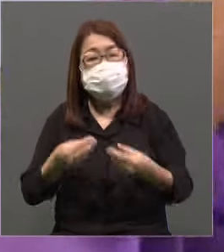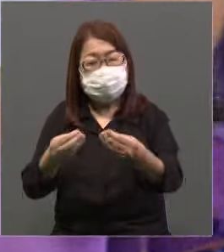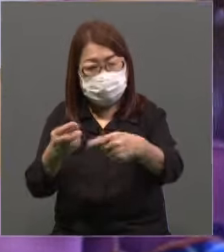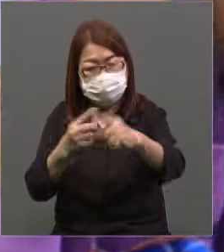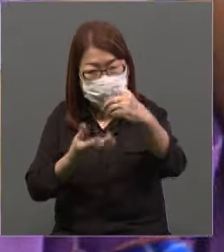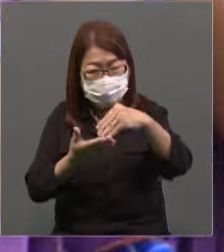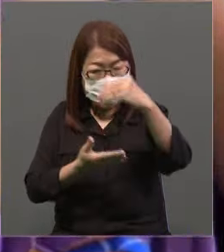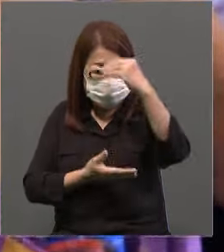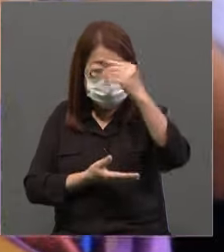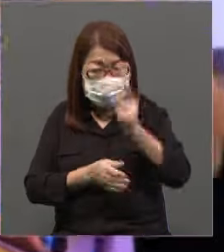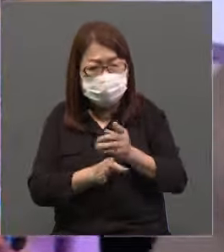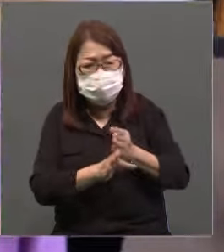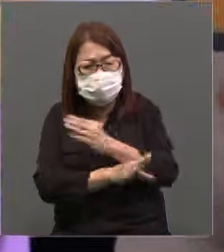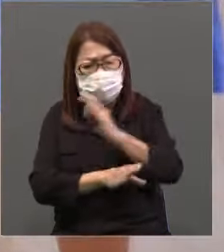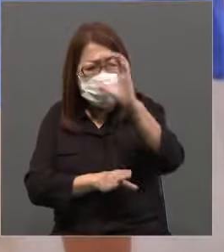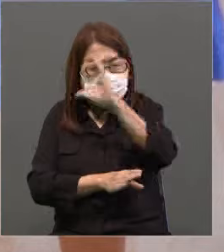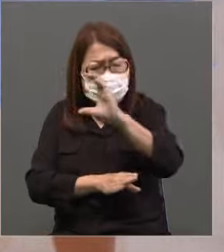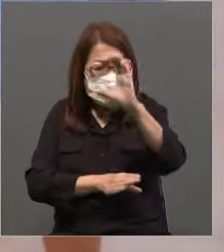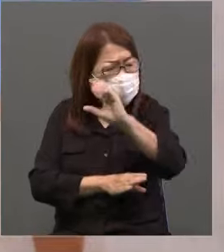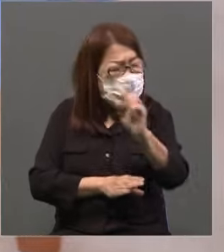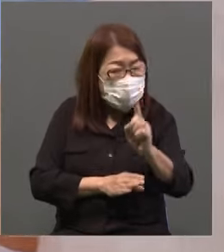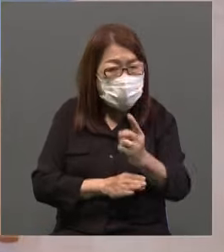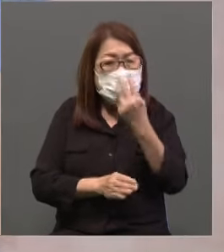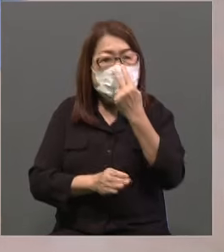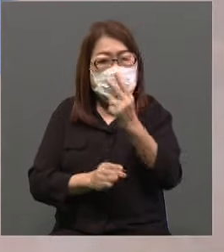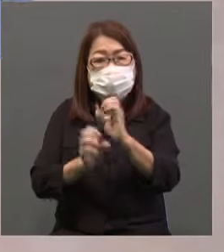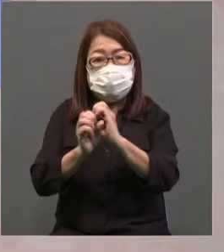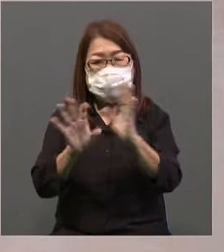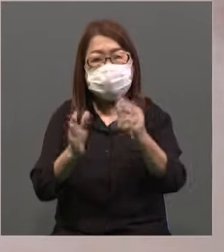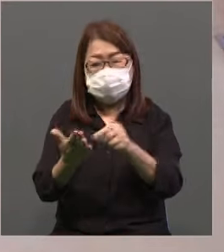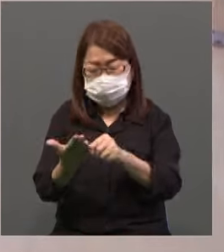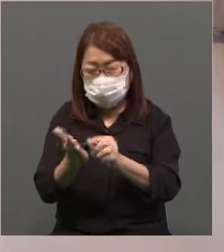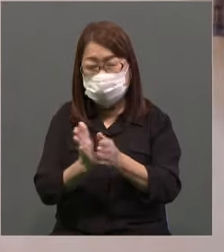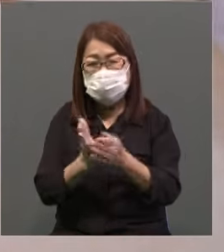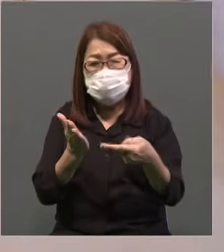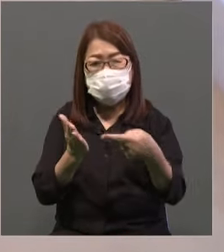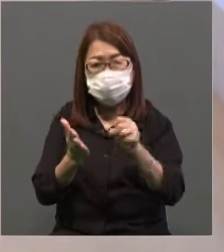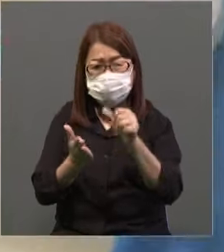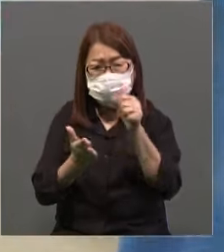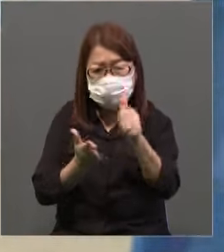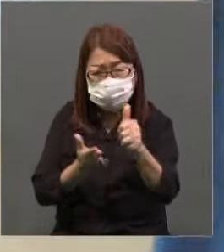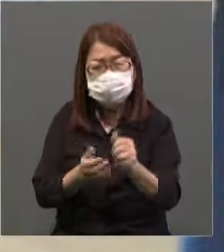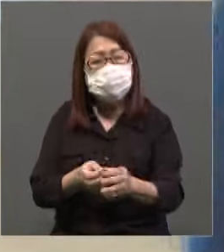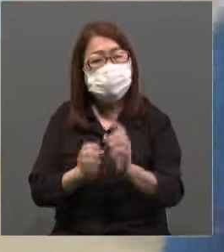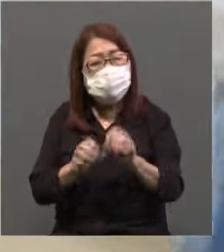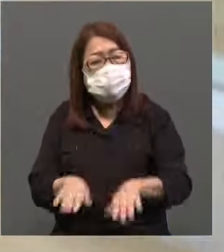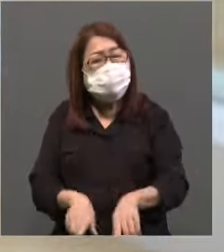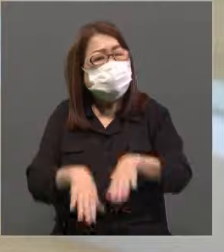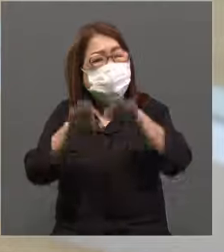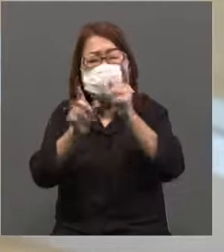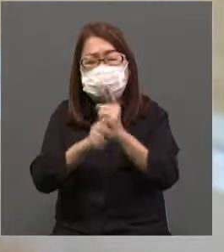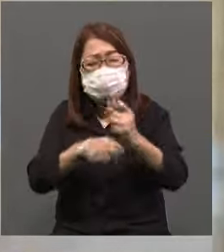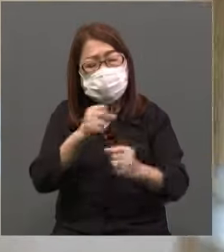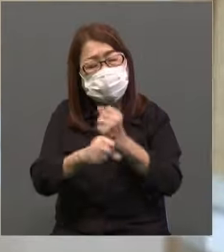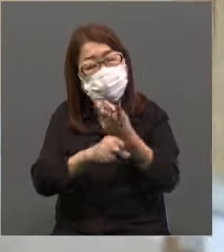หากิจกรรมที่เหมาะสมกับลูกจนไปสะดุดกับจุดเด่นของหลักสูตรที่ให้ความสำคัญกับการเรียนรู้ตามช่วงวัยไ